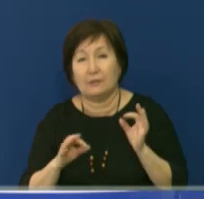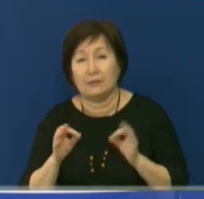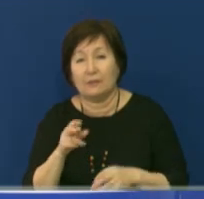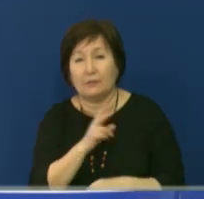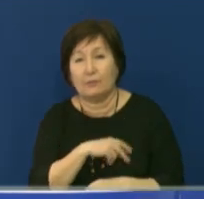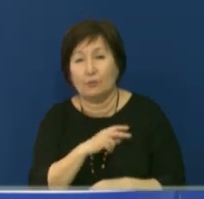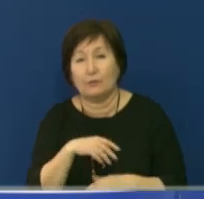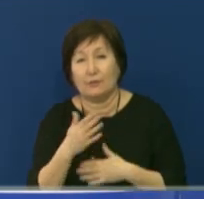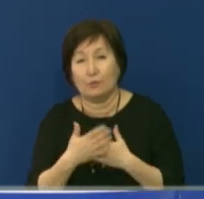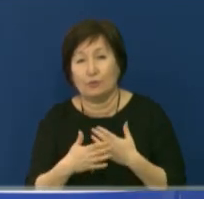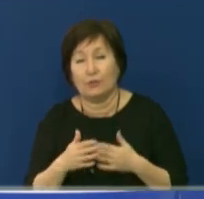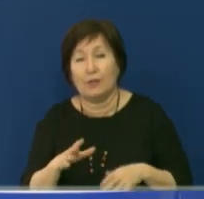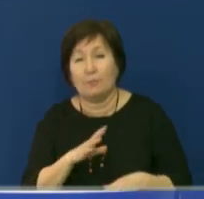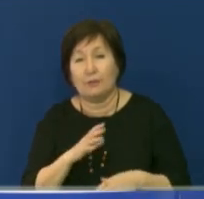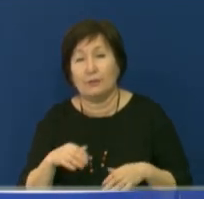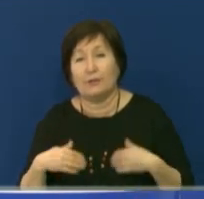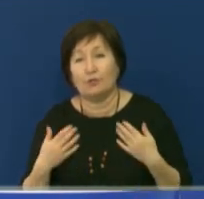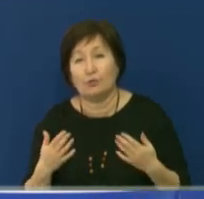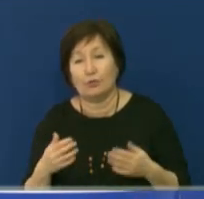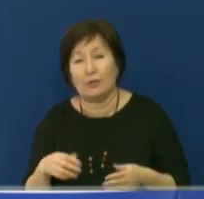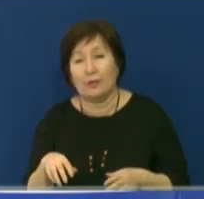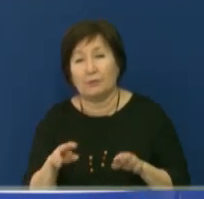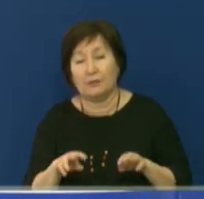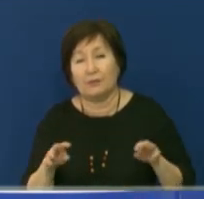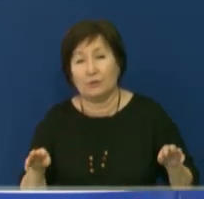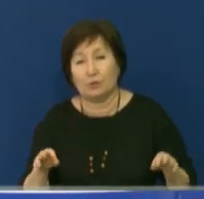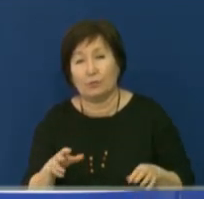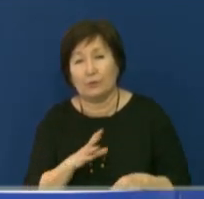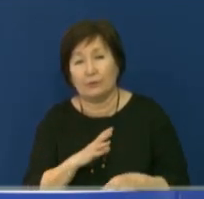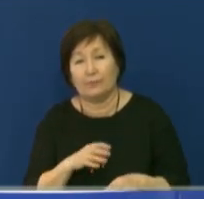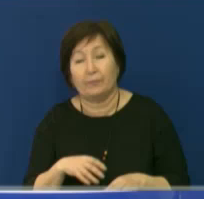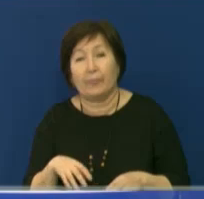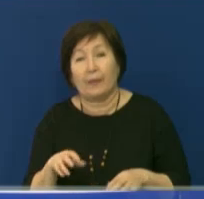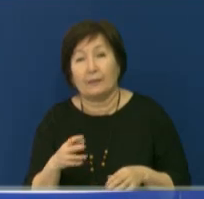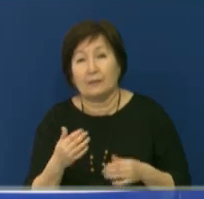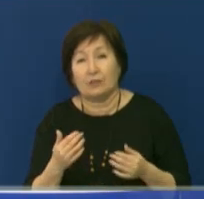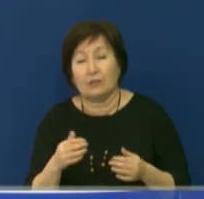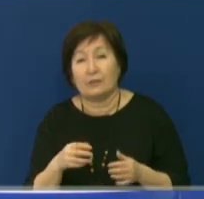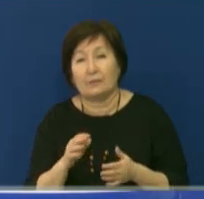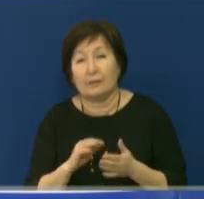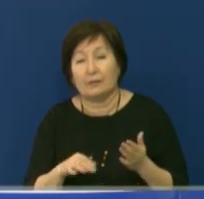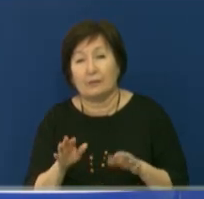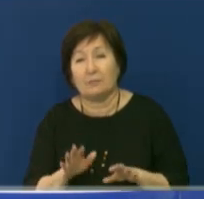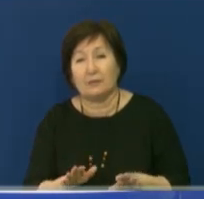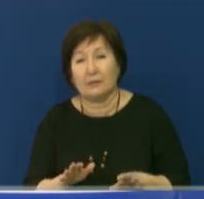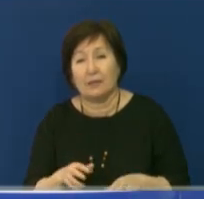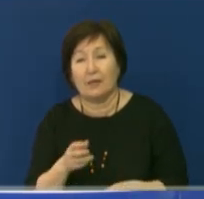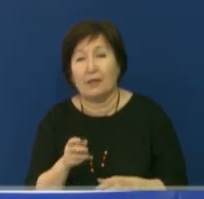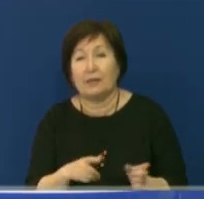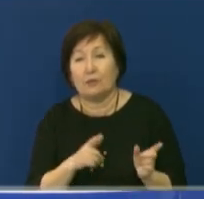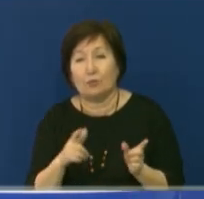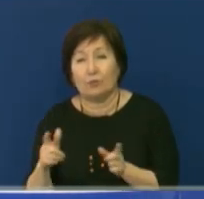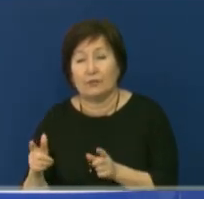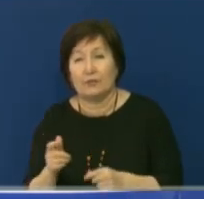Күршім ауданындағы бұқтырма су қоймасы арқылы өтетін көпір өткелі құрылысының орнын аралады. Қазір нысанда дайындық жұмыстары,